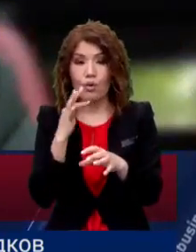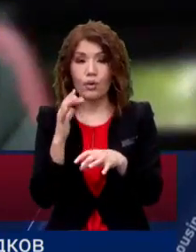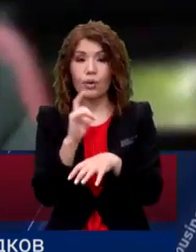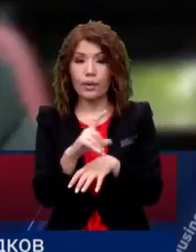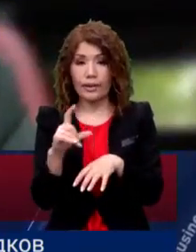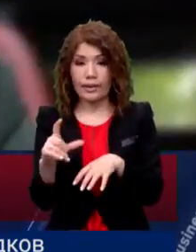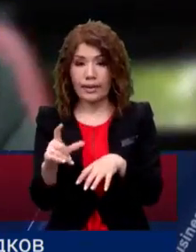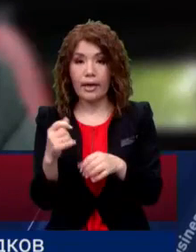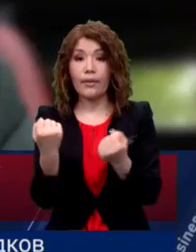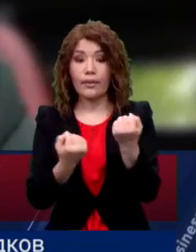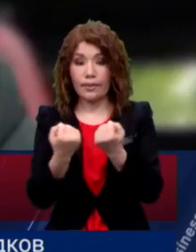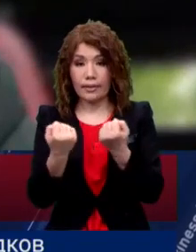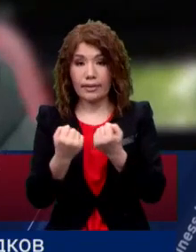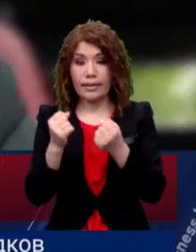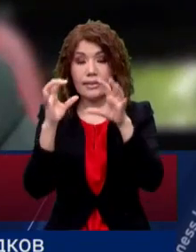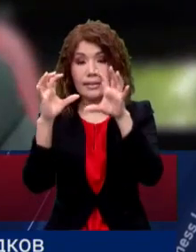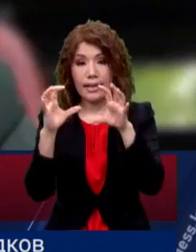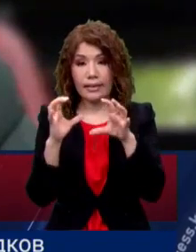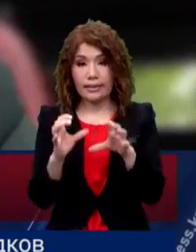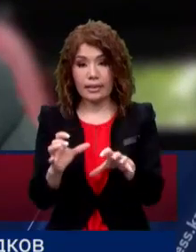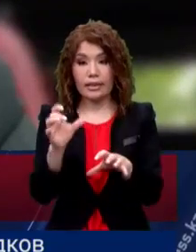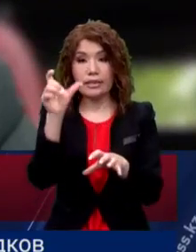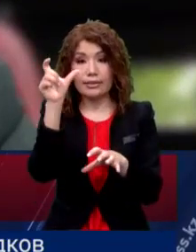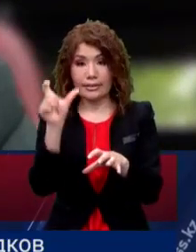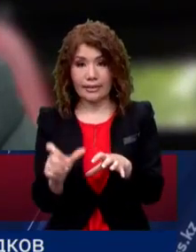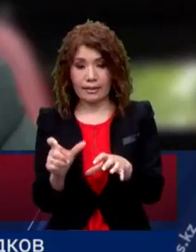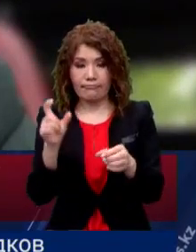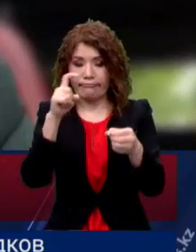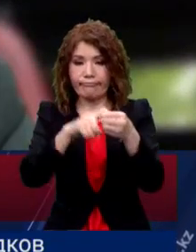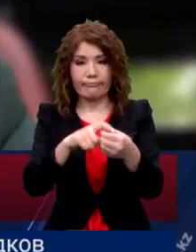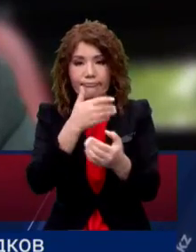көпшілігінің, мысалы үшін, көліктері заңды тұлға ретінде